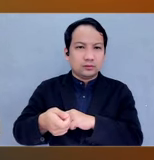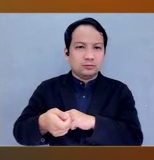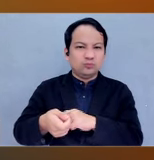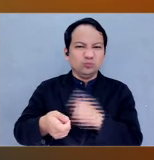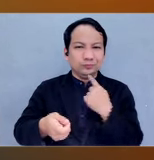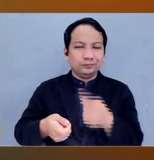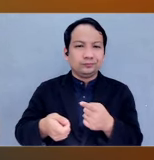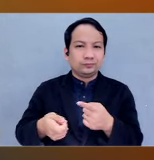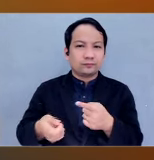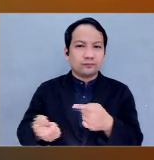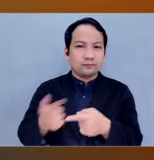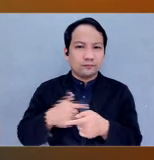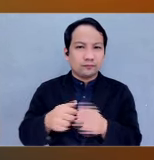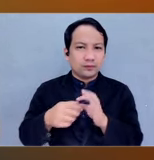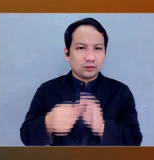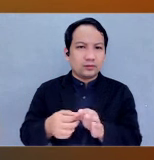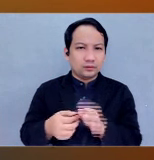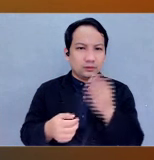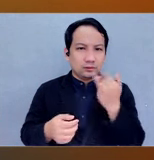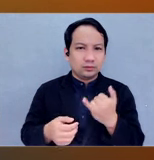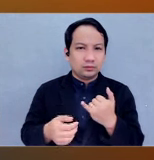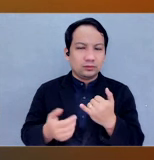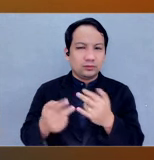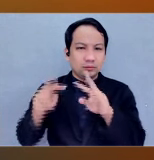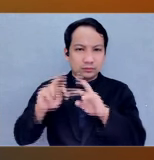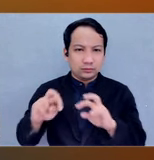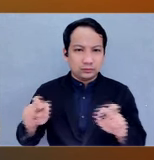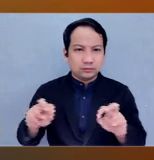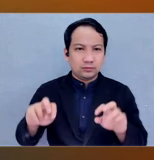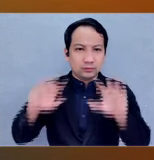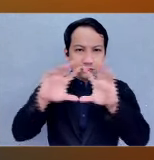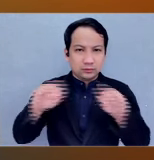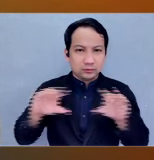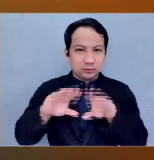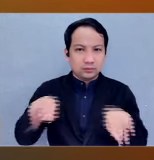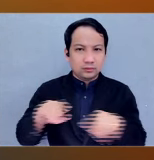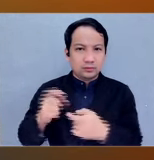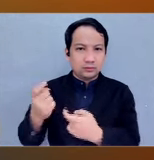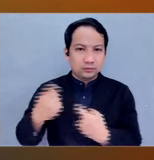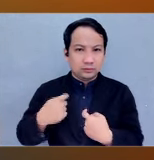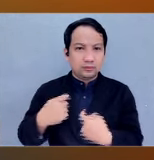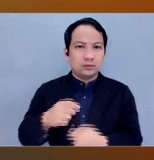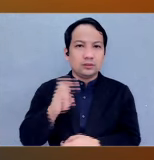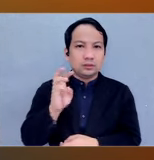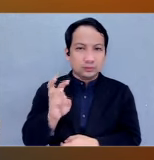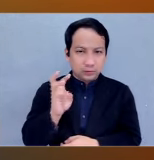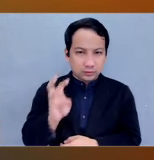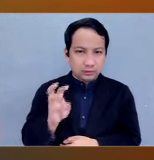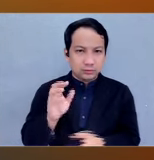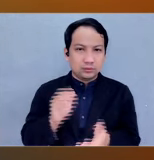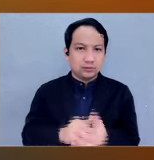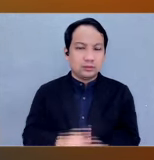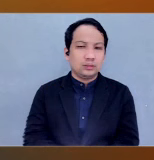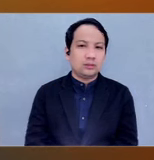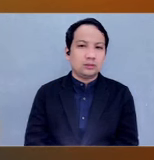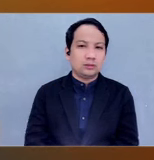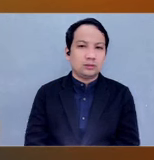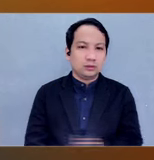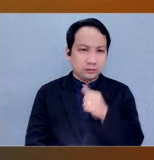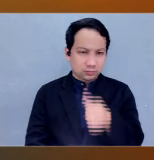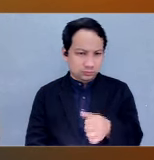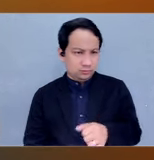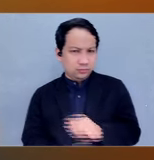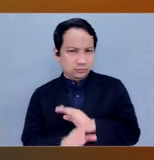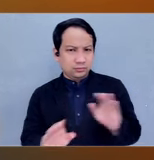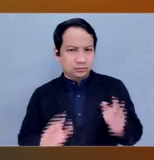para imbestigahan na siya, nangihingi siya ng Christmas gift worth 60,000, tapos umalma po ako, bumaba